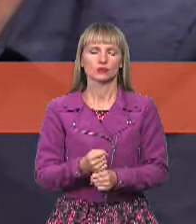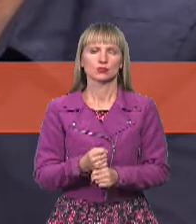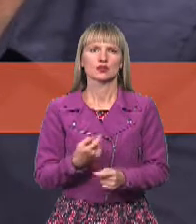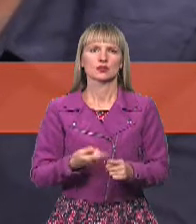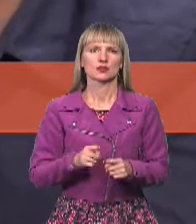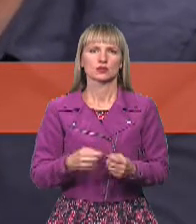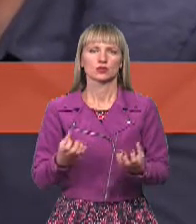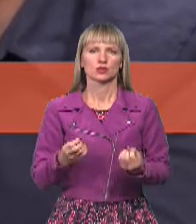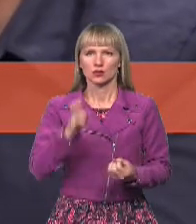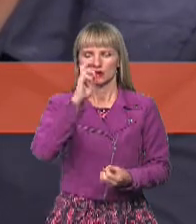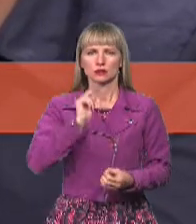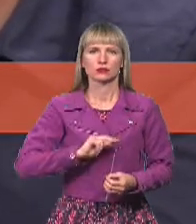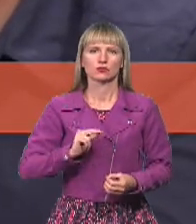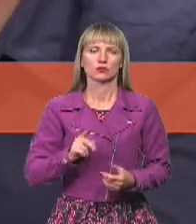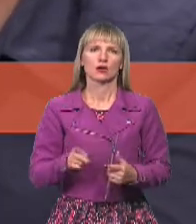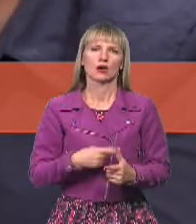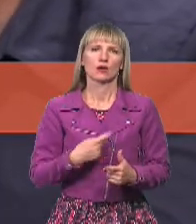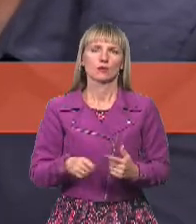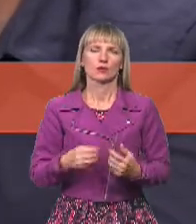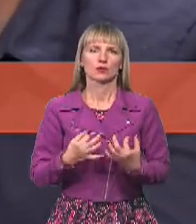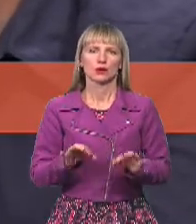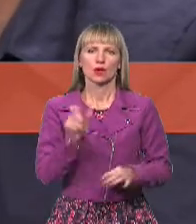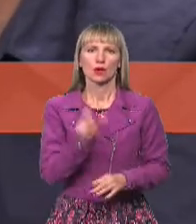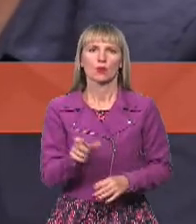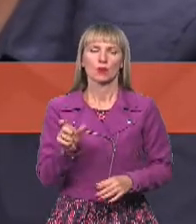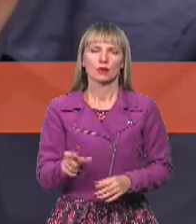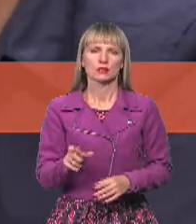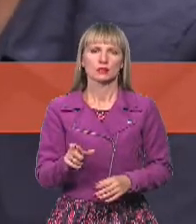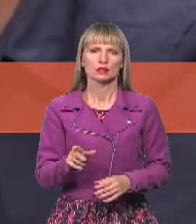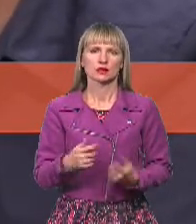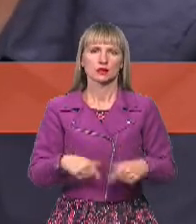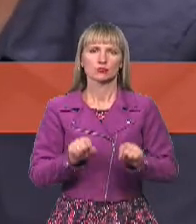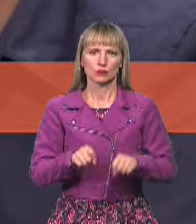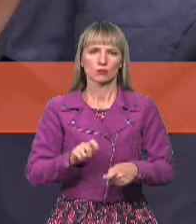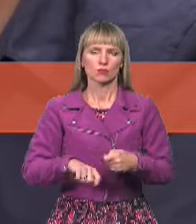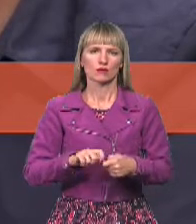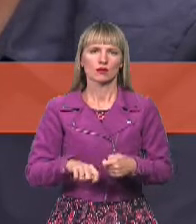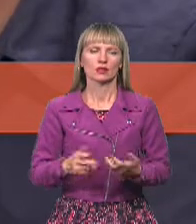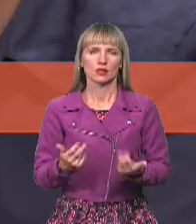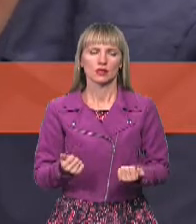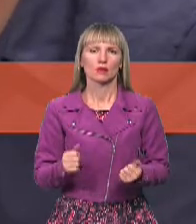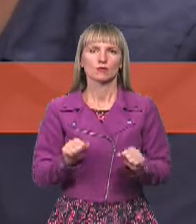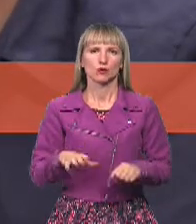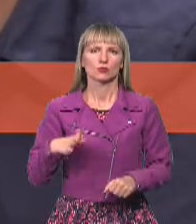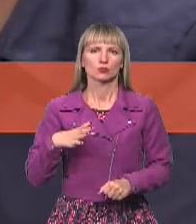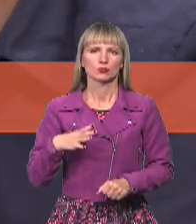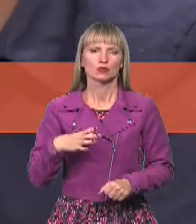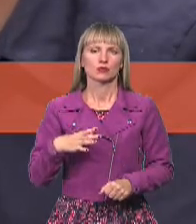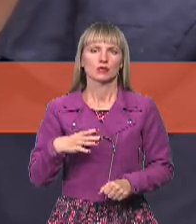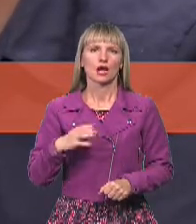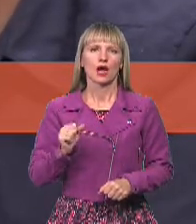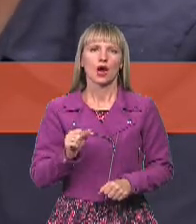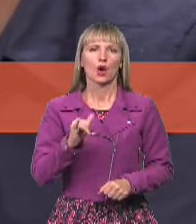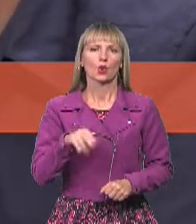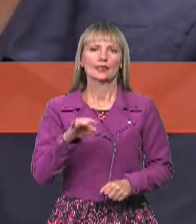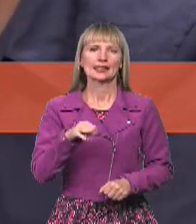й держструктура або незалежні громадські організації можуть перевіряти впровадження. Так, да, може бути так називаємо аудити першої